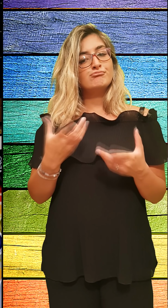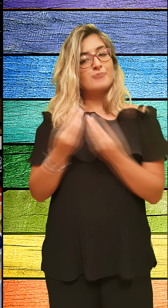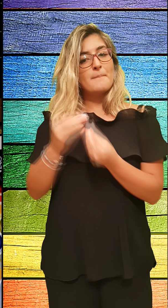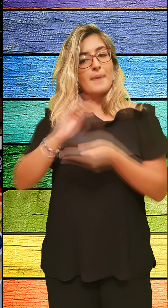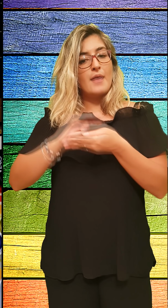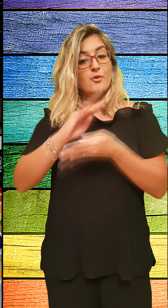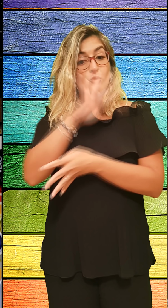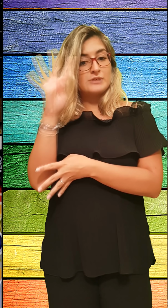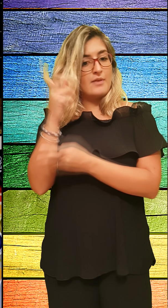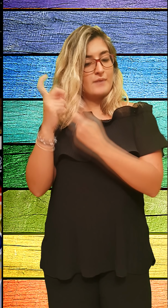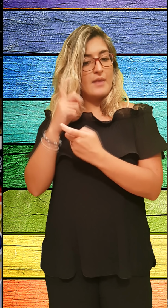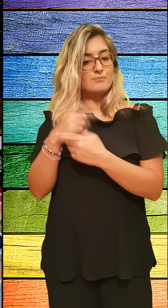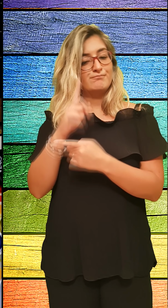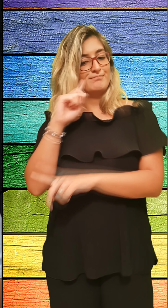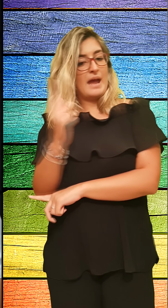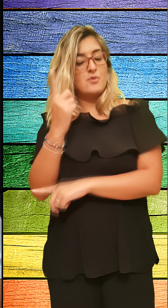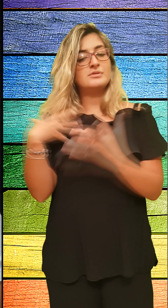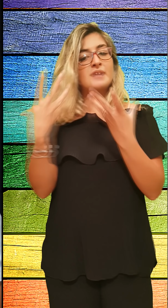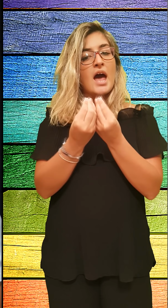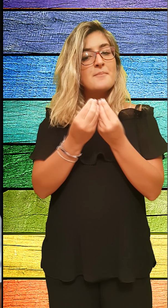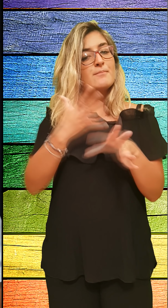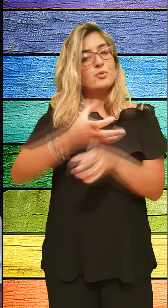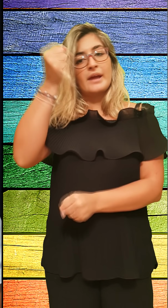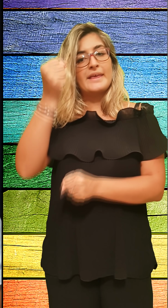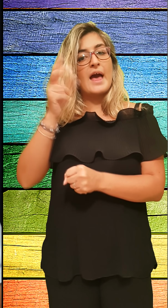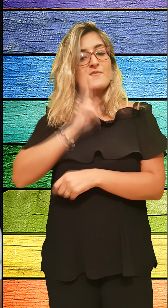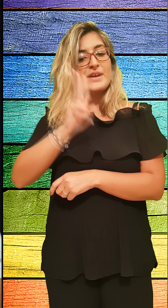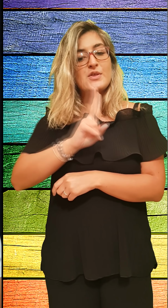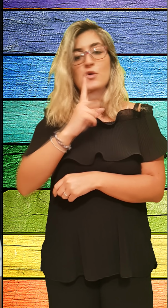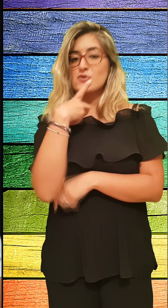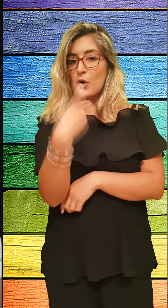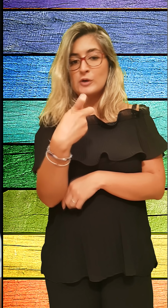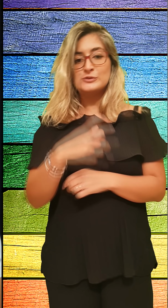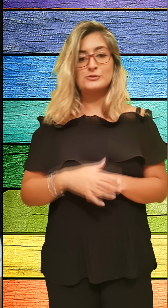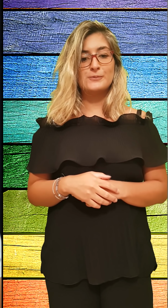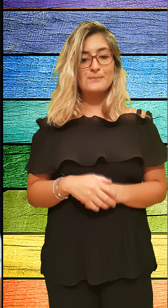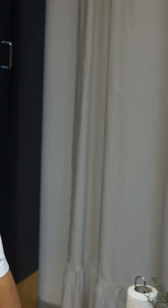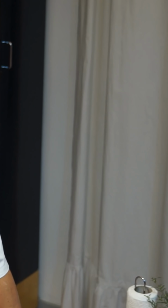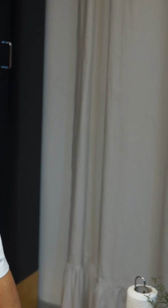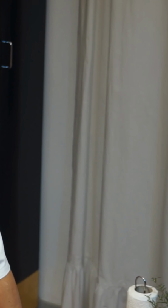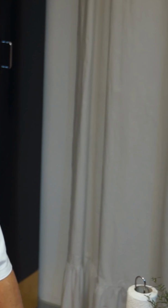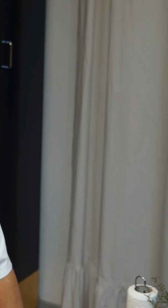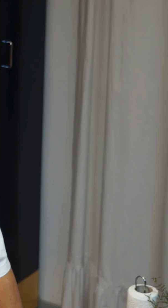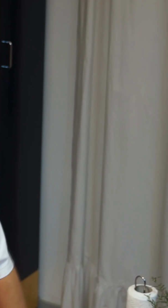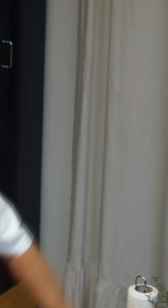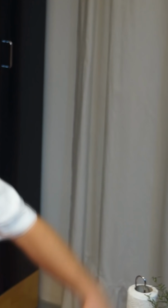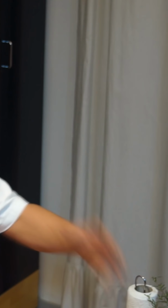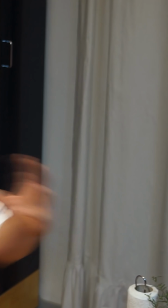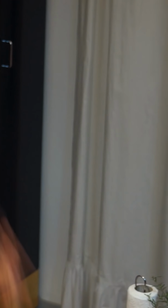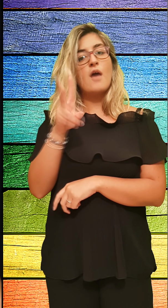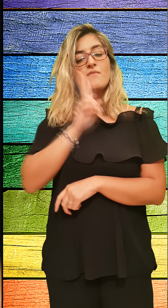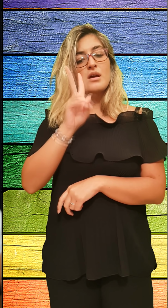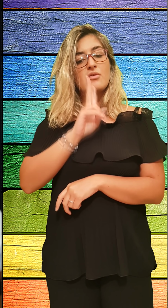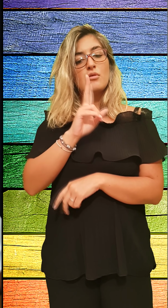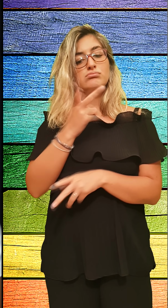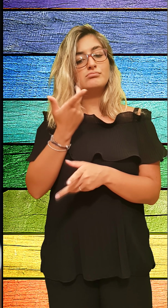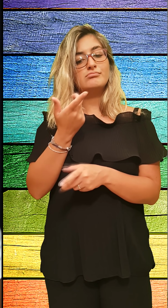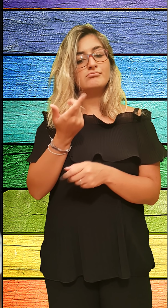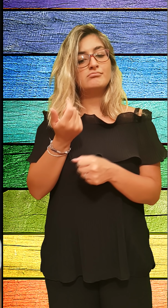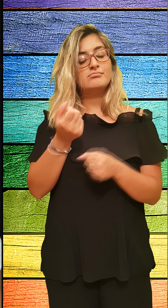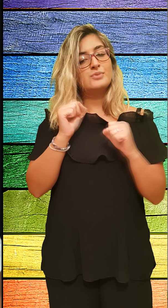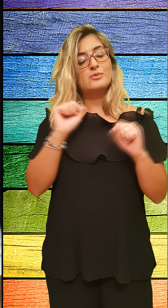per mangiarle, perché è il suo, e poi un bel fiasco di vino rosso di Vello un po' strong per buttare giù questa